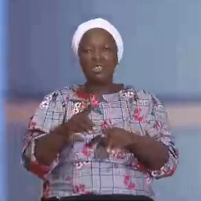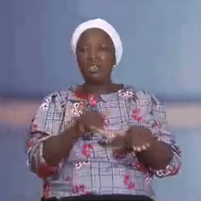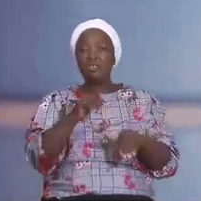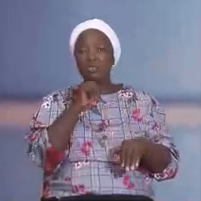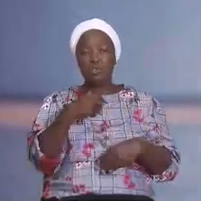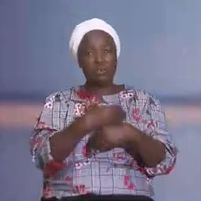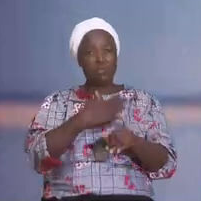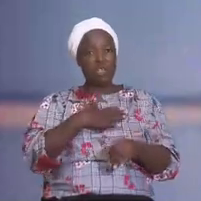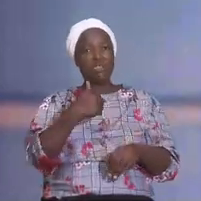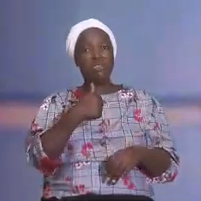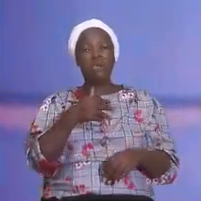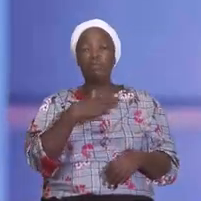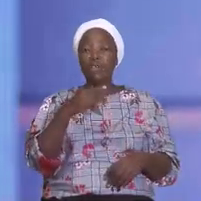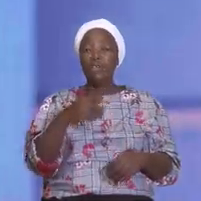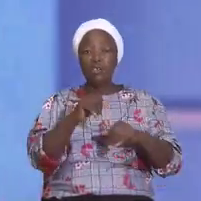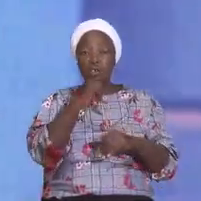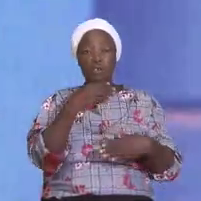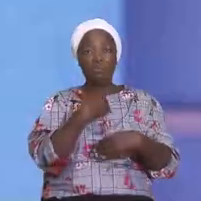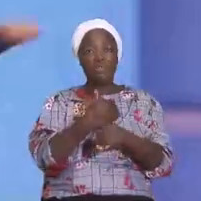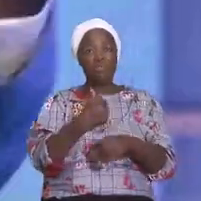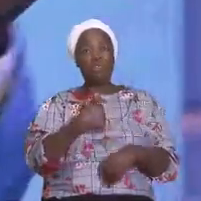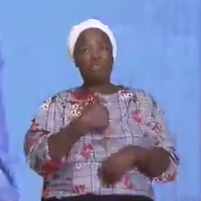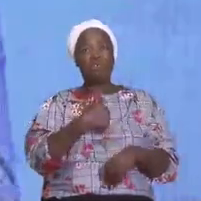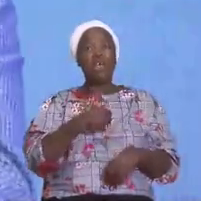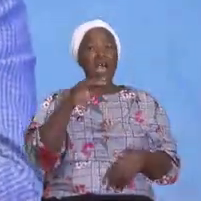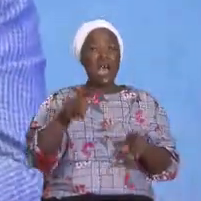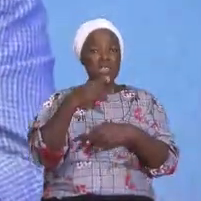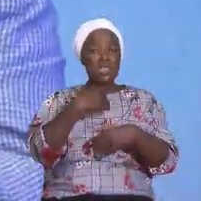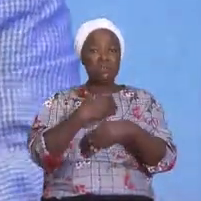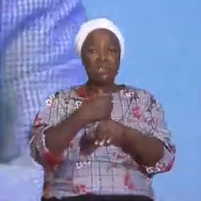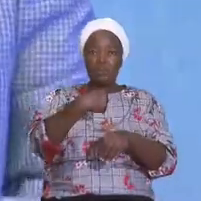Je fais partie de ces créatures. Il m'a créé. Je ne me suis pas créé moi-même.